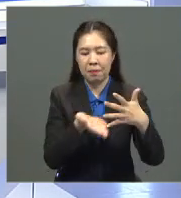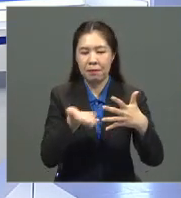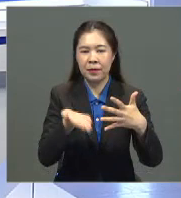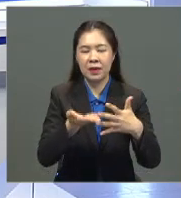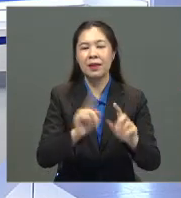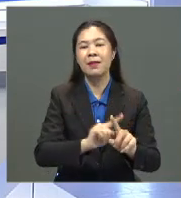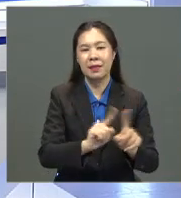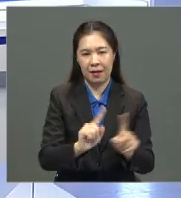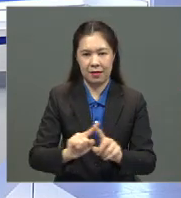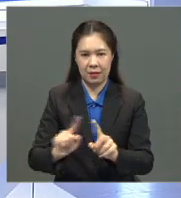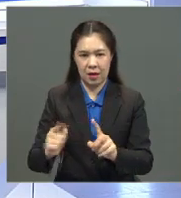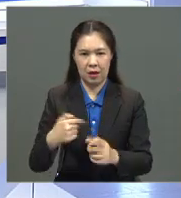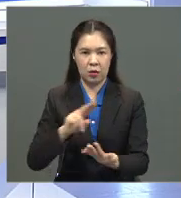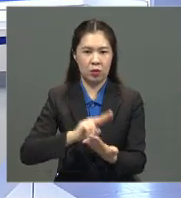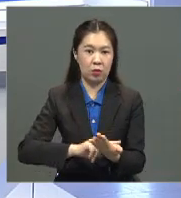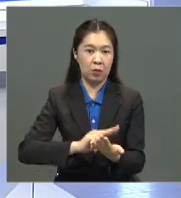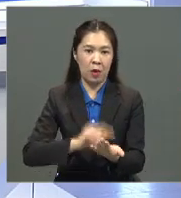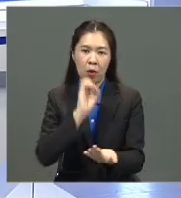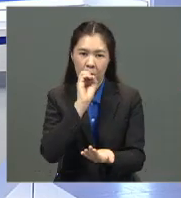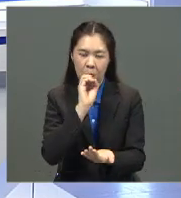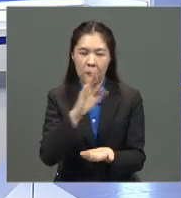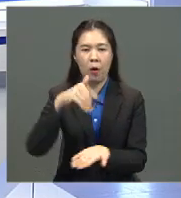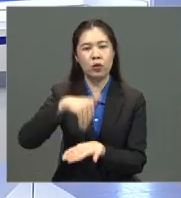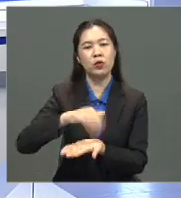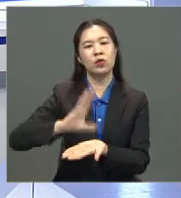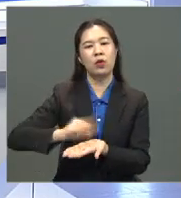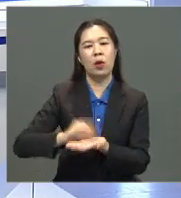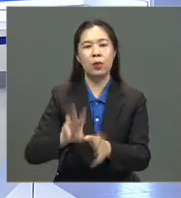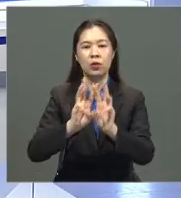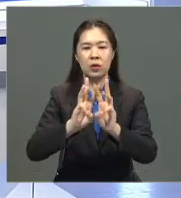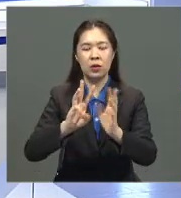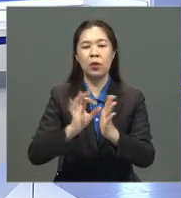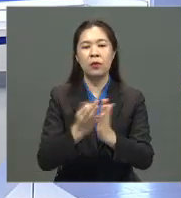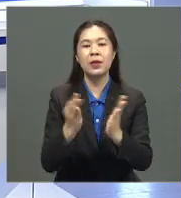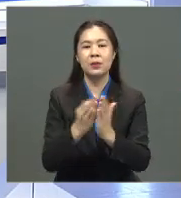ประเภทกีฬาทั้งหมดเนี่ยคุณมาบอกว่าอยากให้ไปตามในส่วนของ facebookศูนย์ข้อมูลครบ 19จากรับอย่างละเอียดทั้งหมดนะ